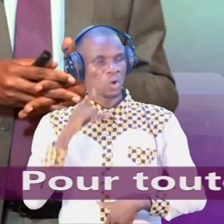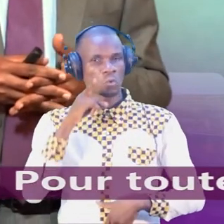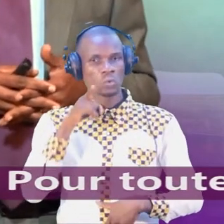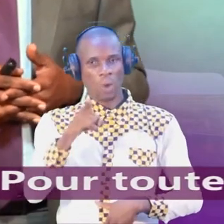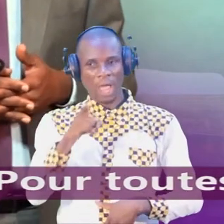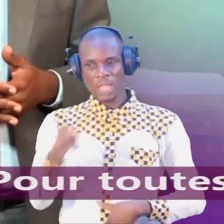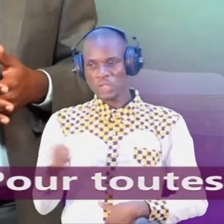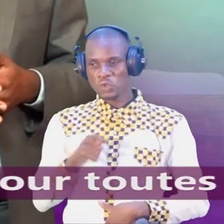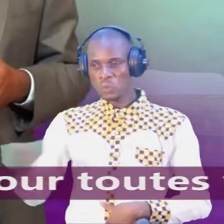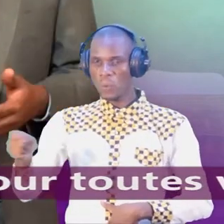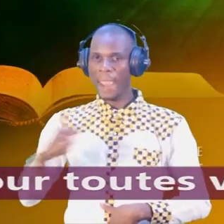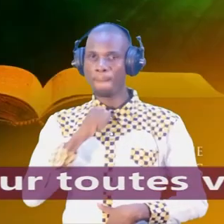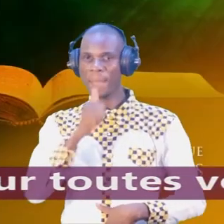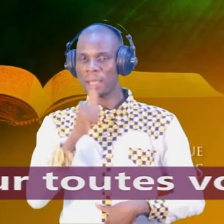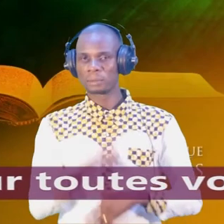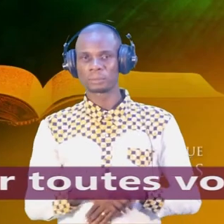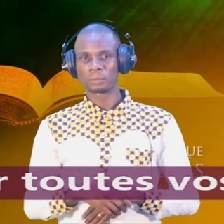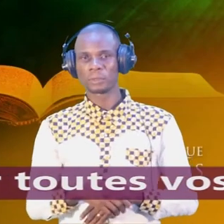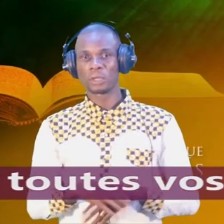Tutazame amri ya sita.